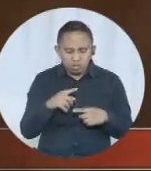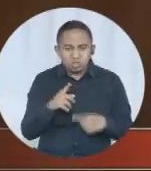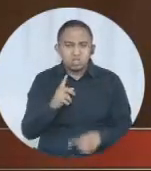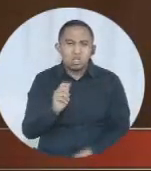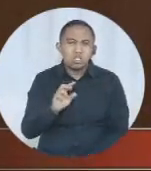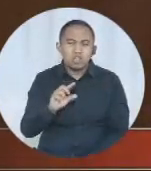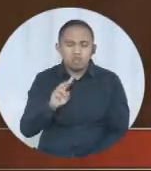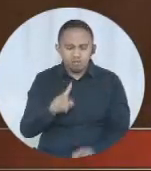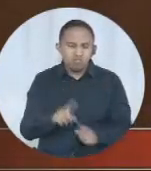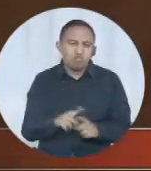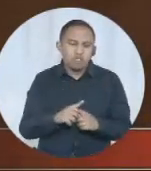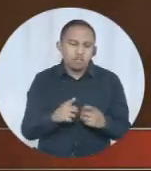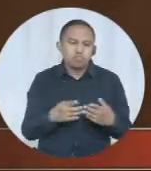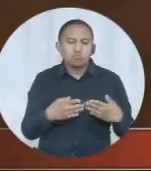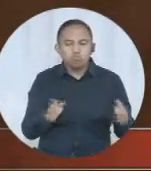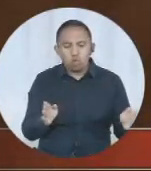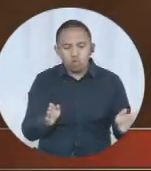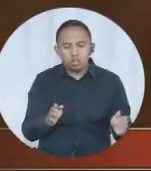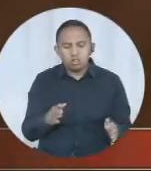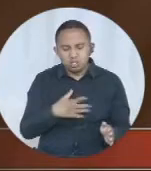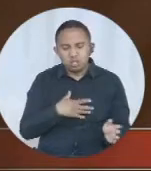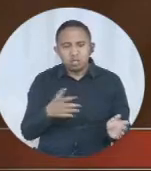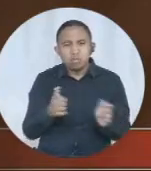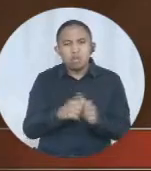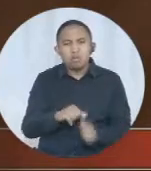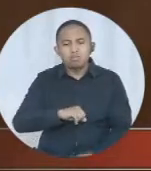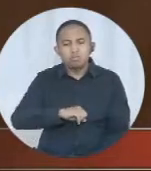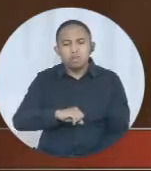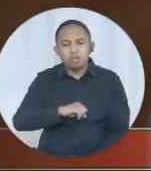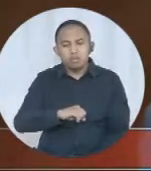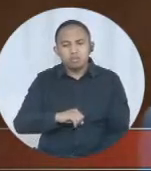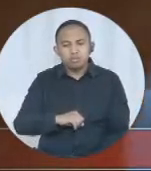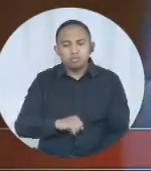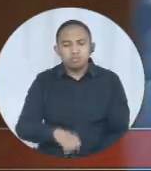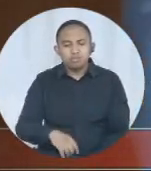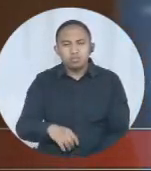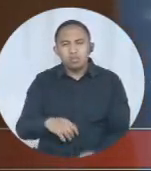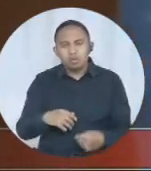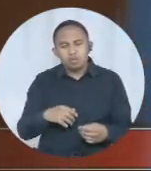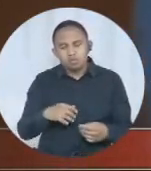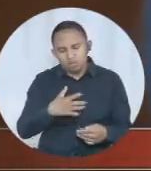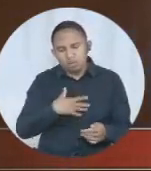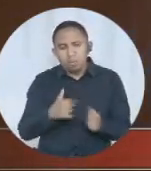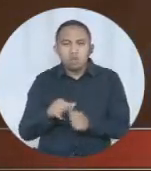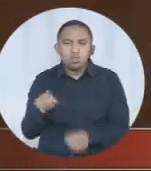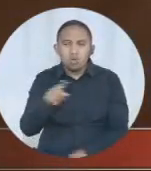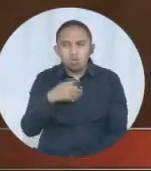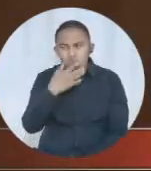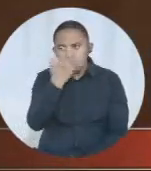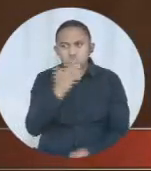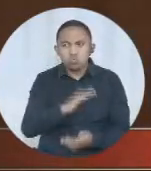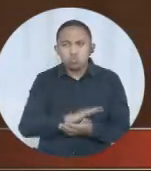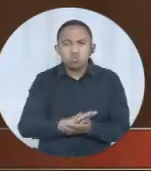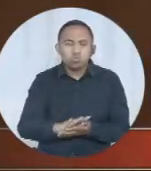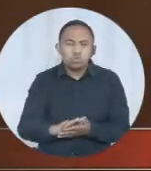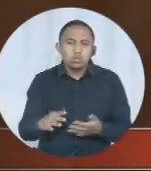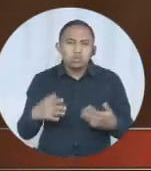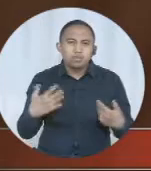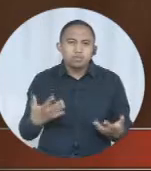ny sokatra ny rehetra ny fiaraha-miasa ho aminareo na olontsotra ianareo fikambanana